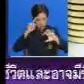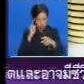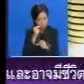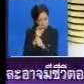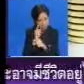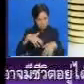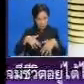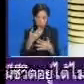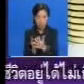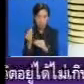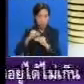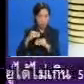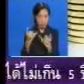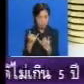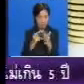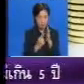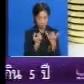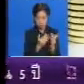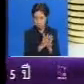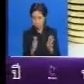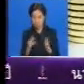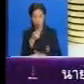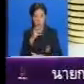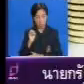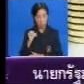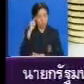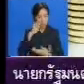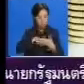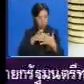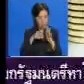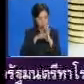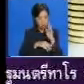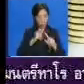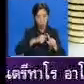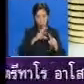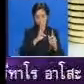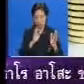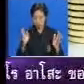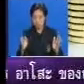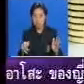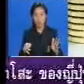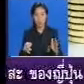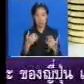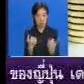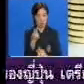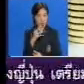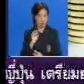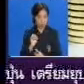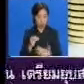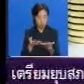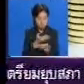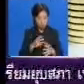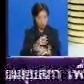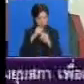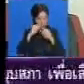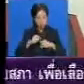ากวันนี้เป็นต้นไปนะครับเพราะว่าครม.นั้นมีมติต่ออายุ5มาตรการ6เดือนนะครับที่ประชุมครม.นะครับก็มีการอนุมัติ